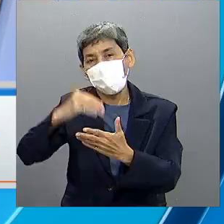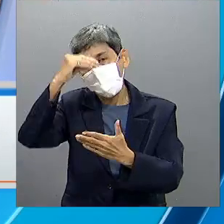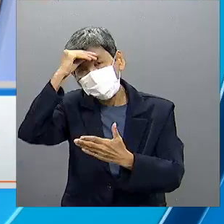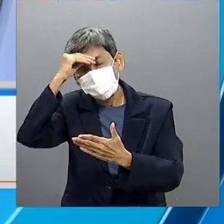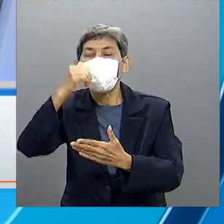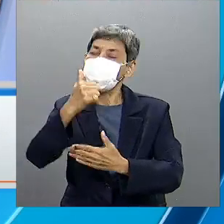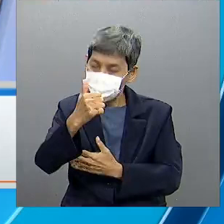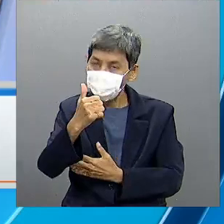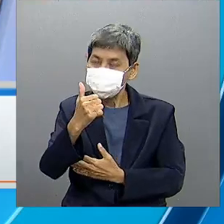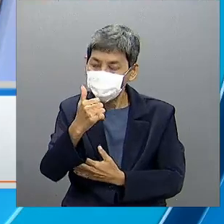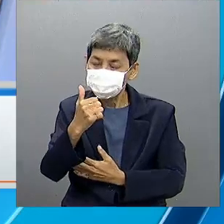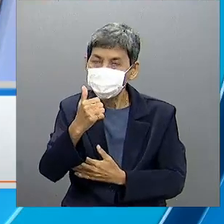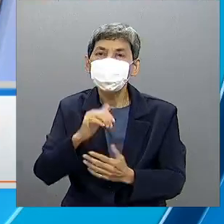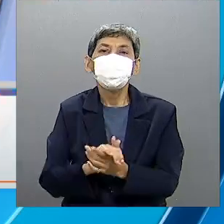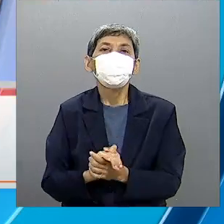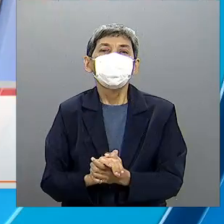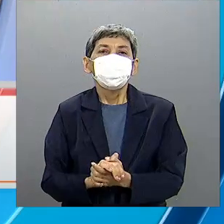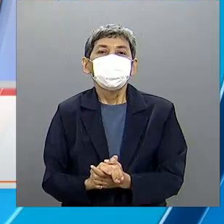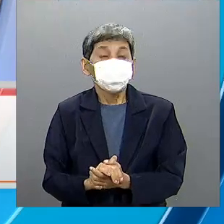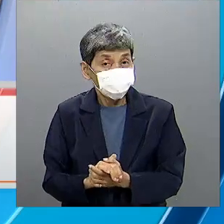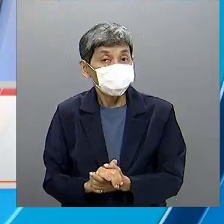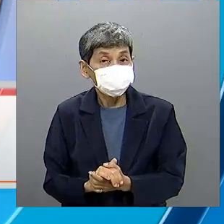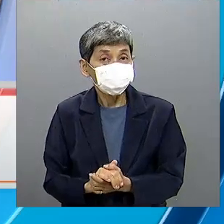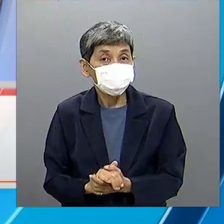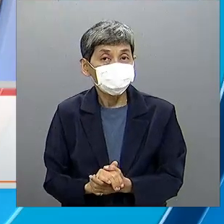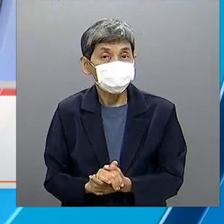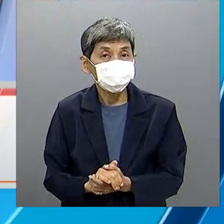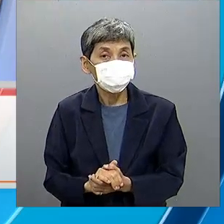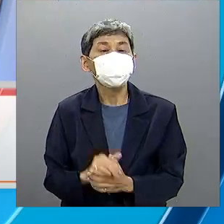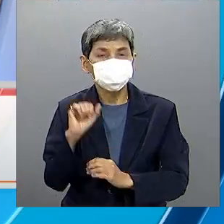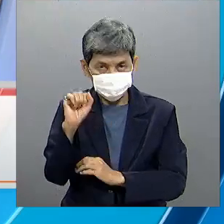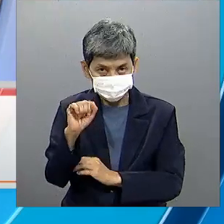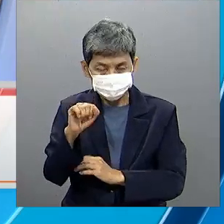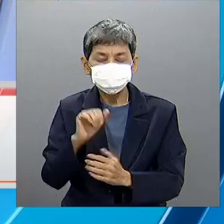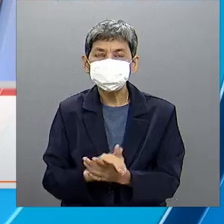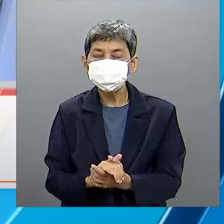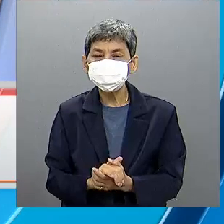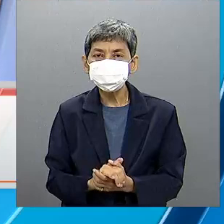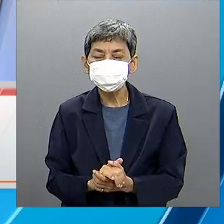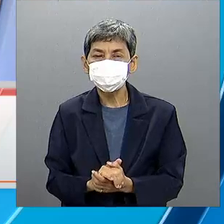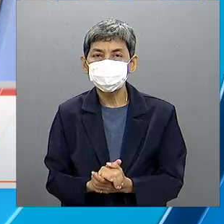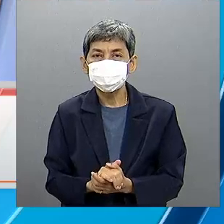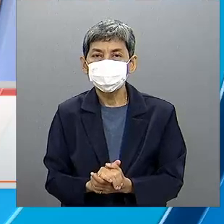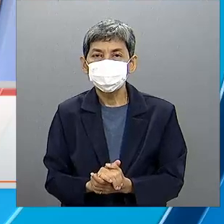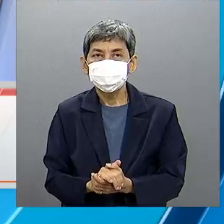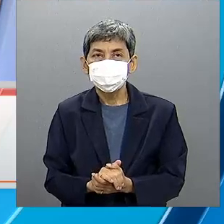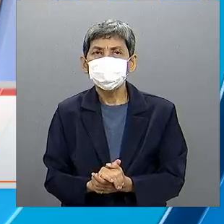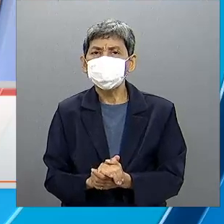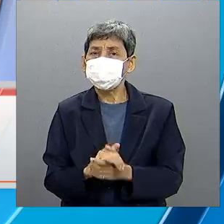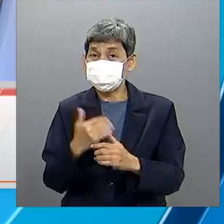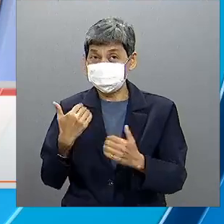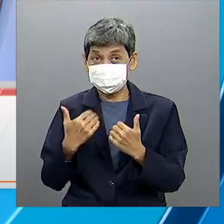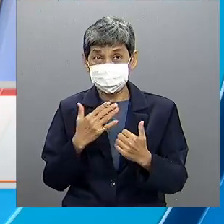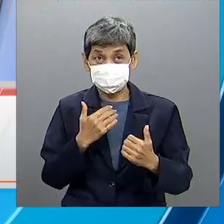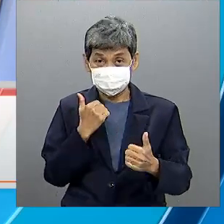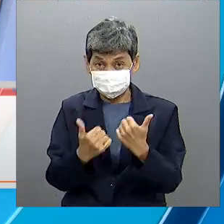วเองหรือการใช้ชีวิตของพวกเขาต่อไปด้วยถูกไหมคะ ใช่ค่ะก็จริงๆนอกจากที่จะได้เงิน